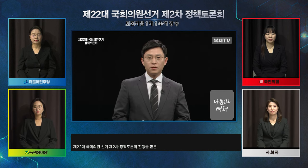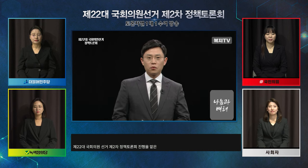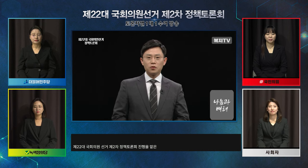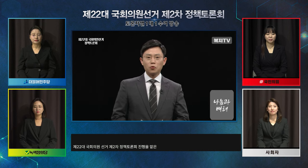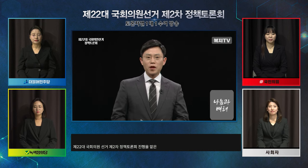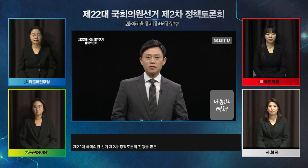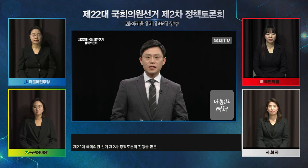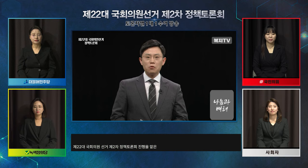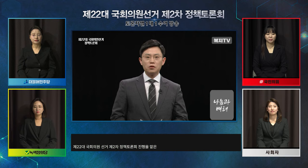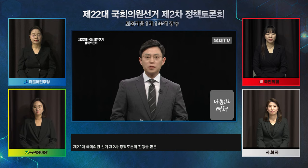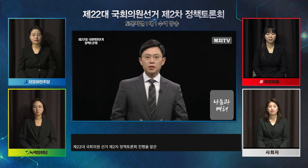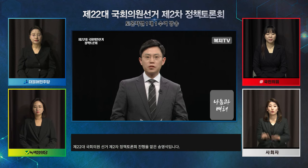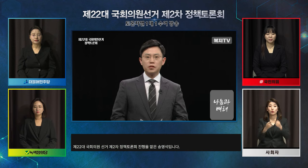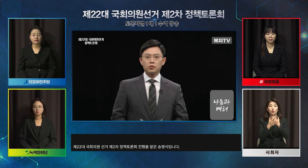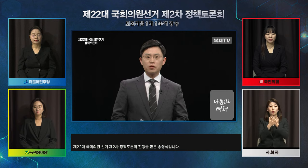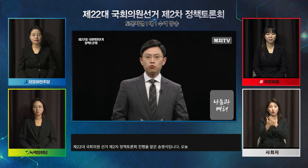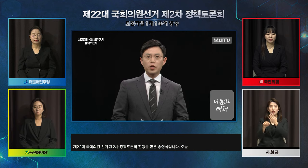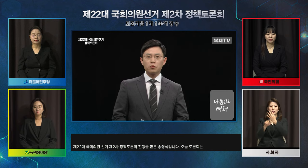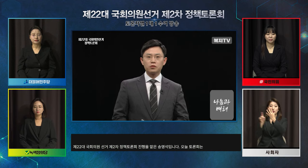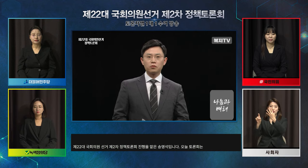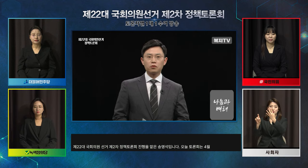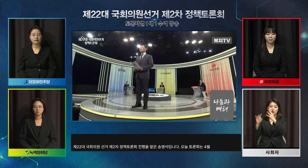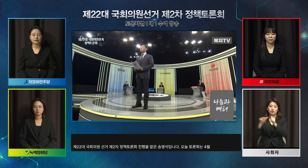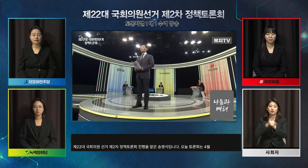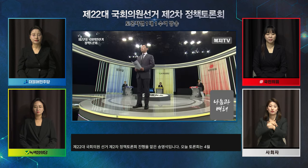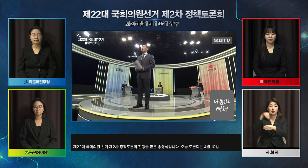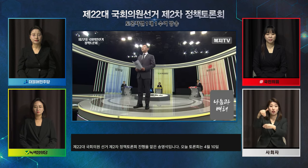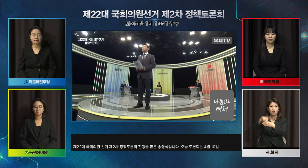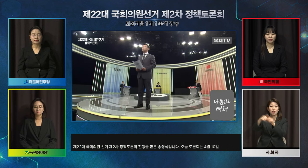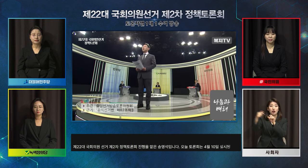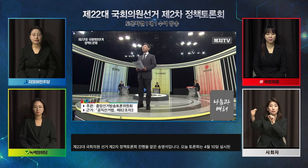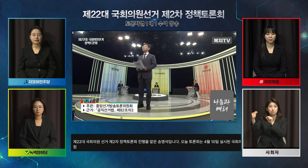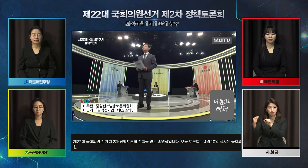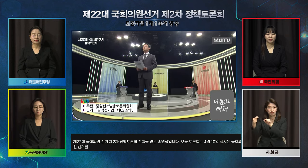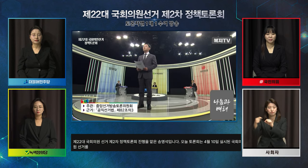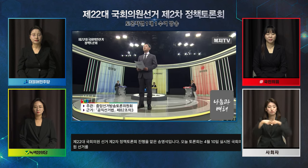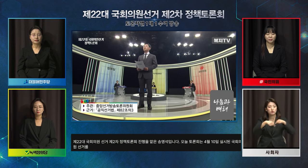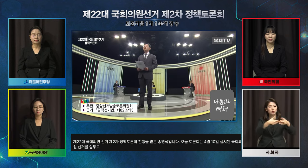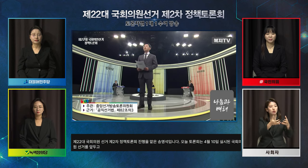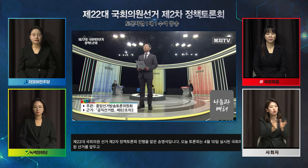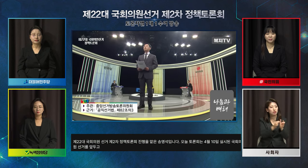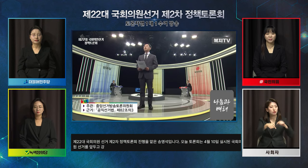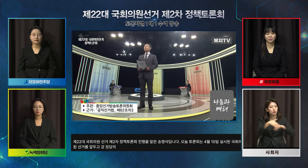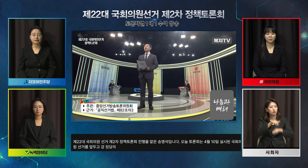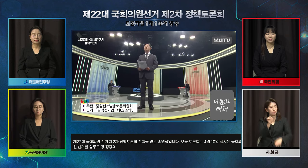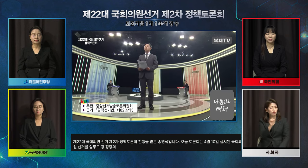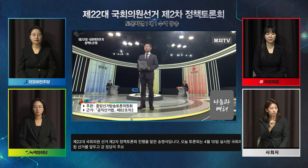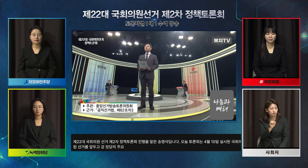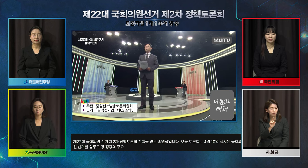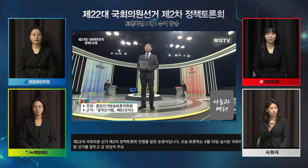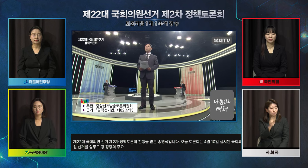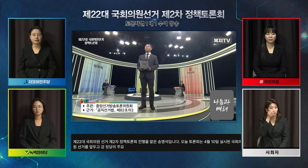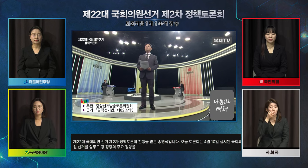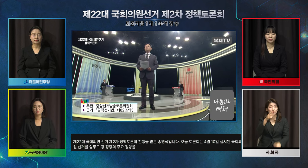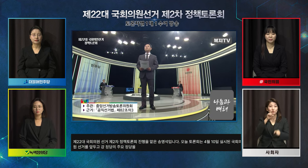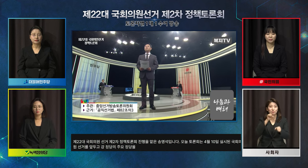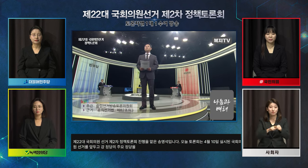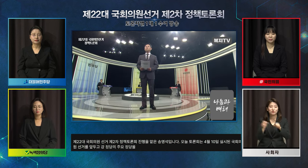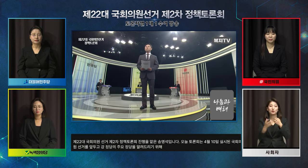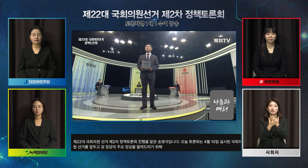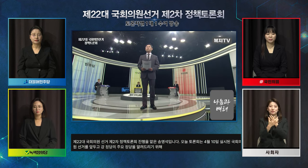오늘 토론회는 4월 10일 실시될 국회의원 선거를 앞두고 각 정당의 주요 정책을 알려드리기 위해 마련됐습니다.